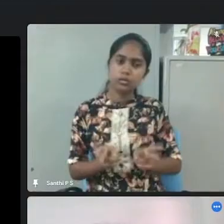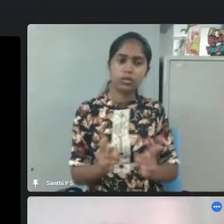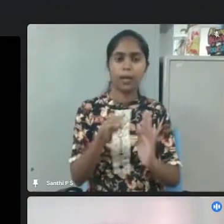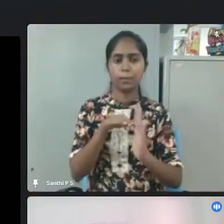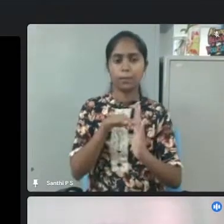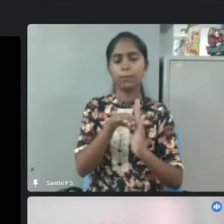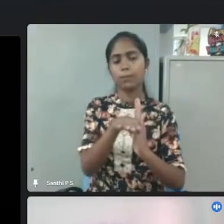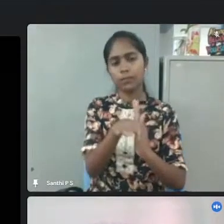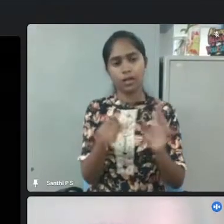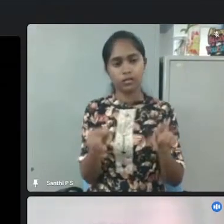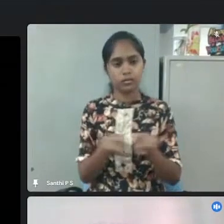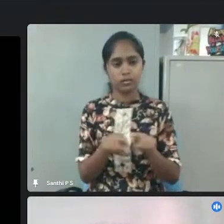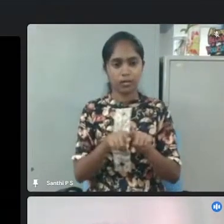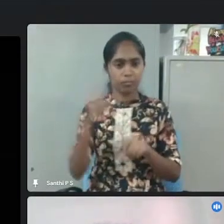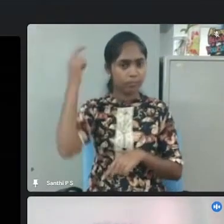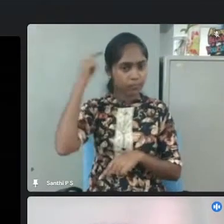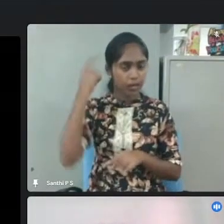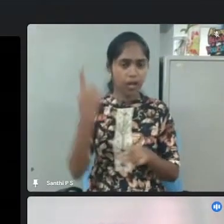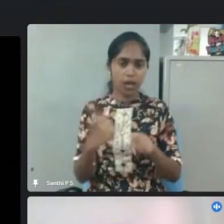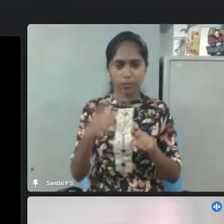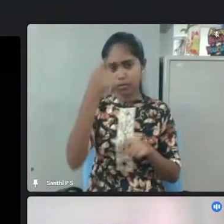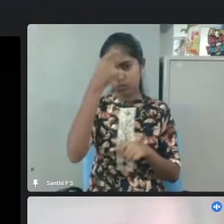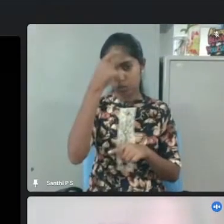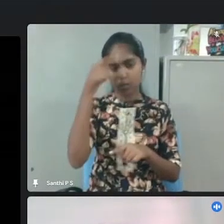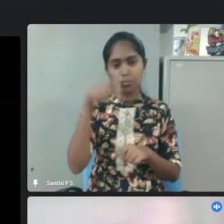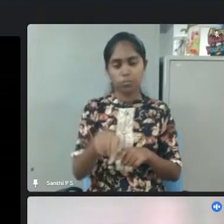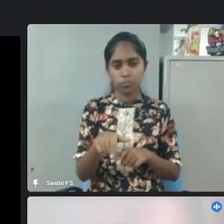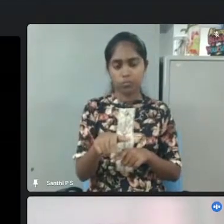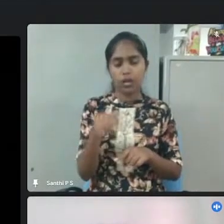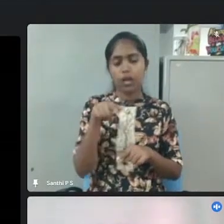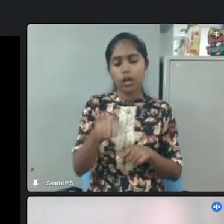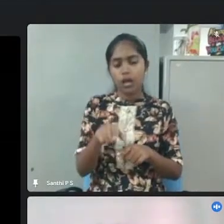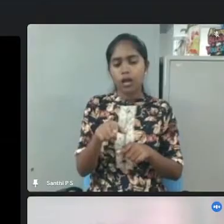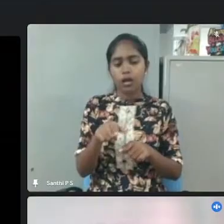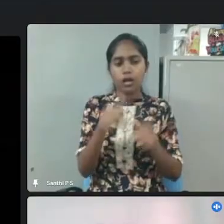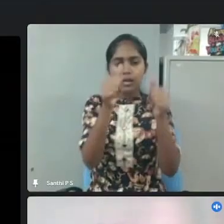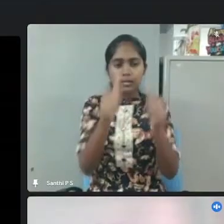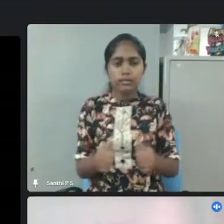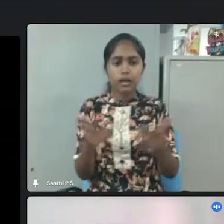പക്ഷെ അതങ്ങനെ തന്നെ നിൽക്കുമ്പോഴും അനുബന്ധ പ്രവർത്തനങ്ങളെ, നമ്മുടെ മസിലുകളിൽ ചുരുക്കമുണ്ടാകാം,